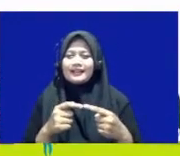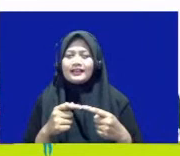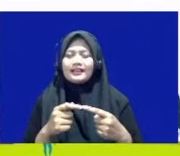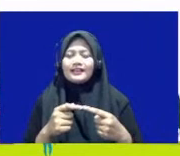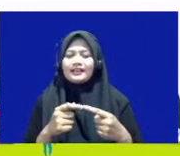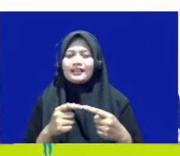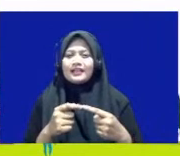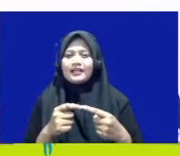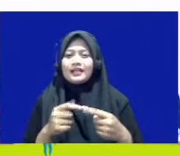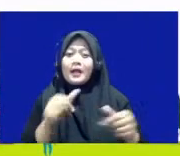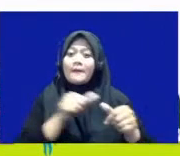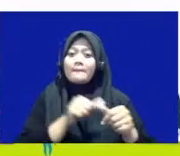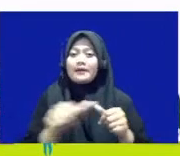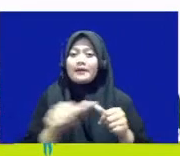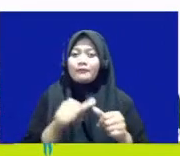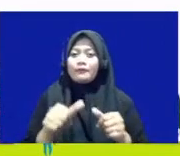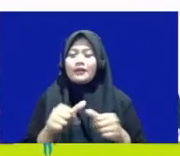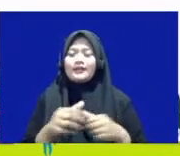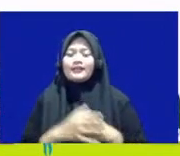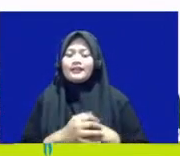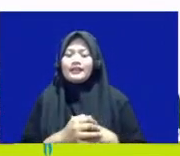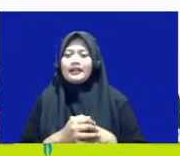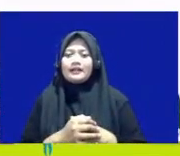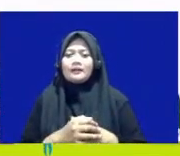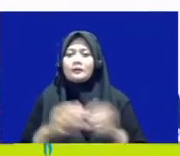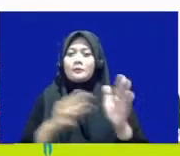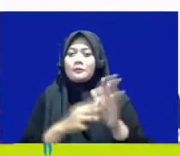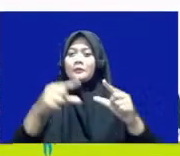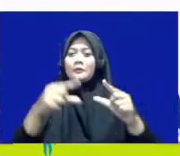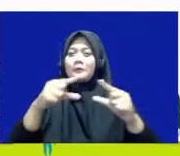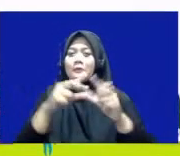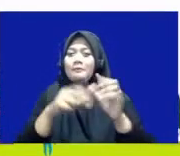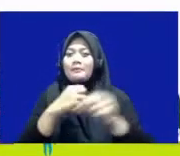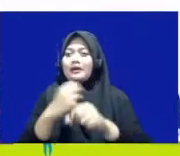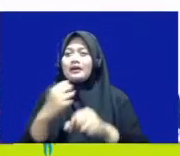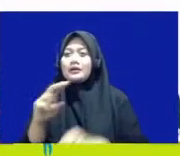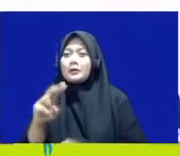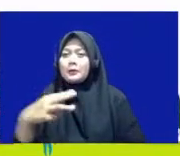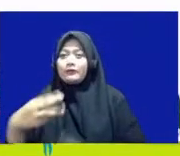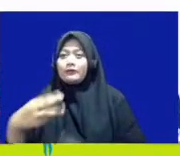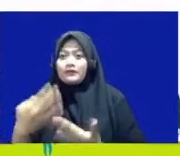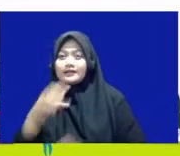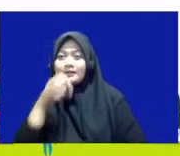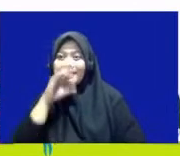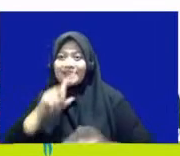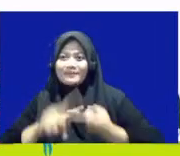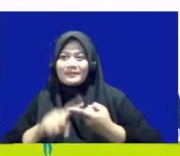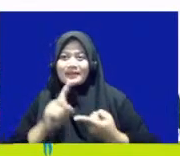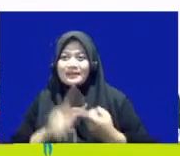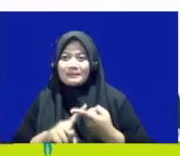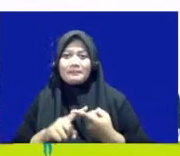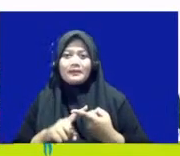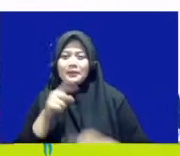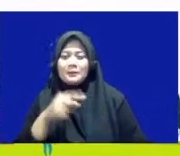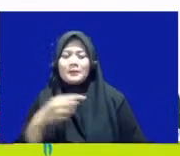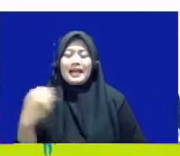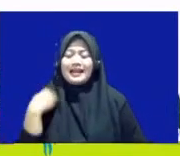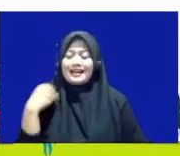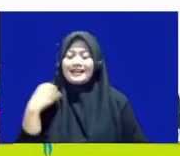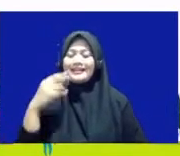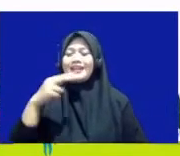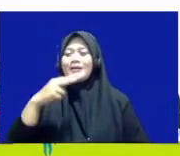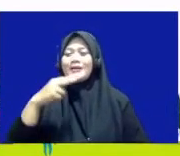pembuatan atau penanaman mangrove, ya tadi sampaikan oleh teman-teman, itu hanya sebagian yang ada di Indonesia yang dilakukan oleh